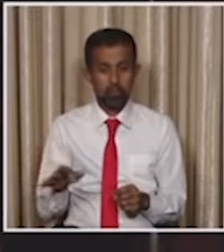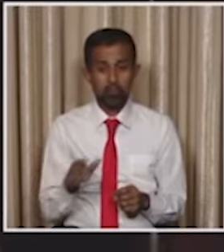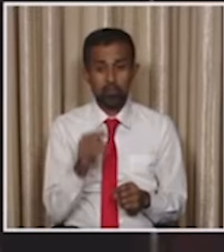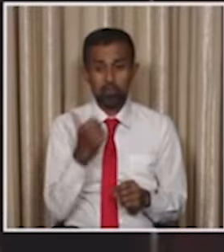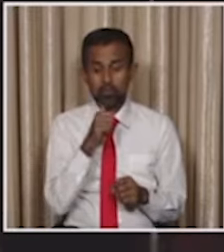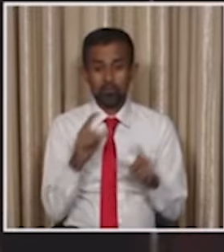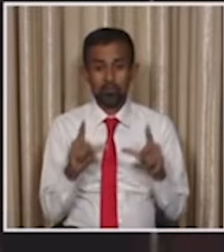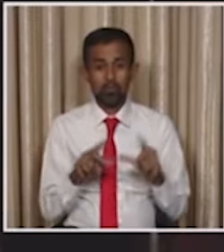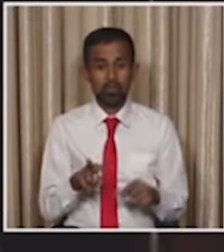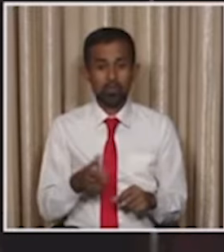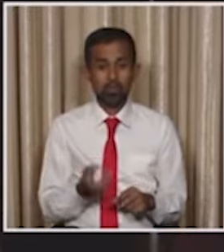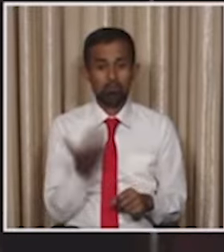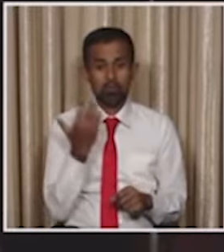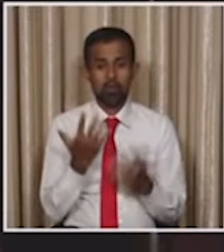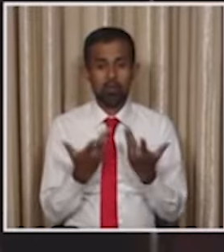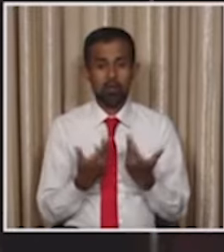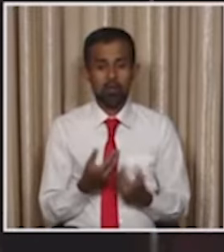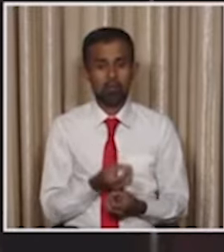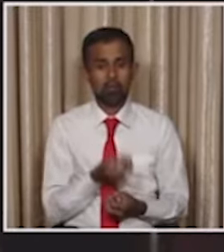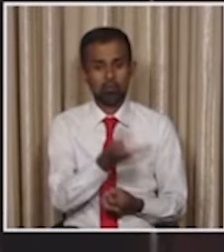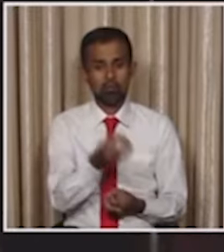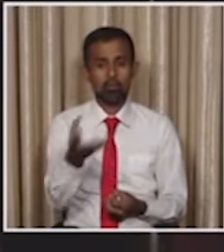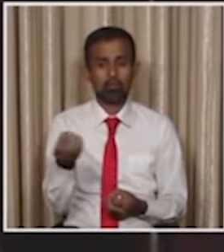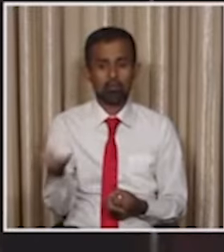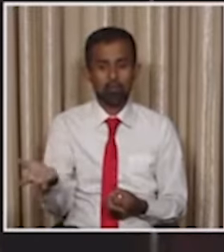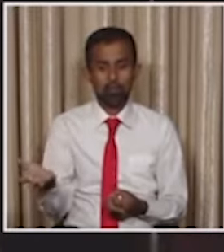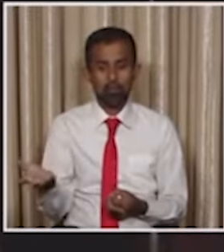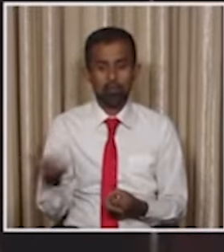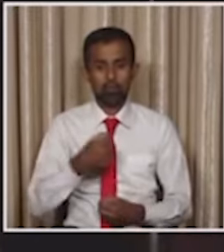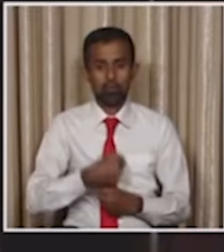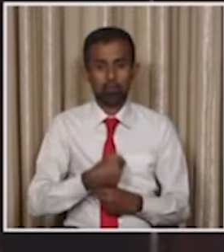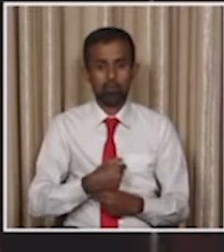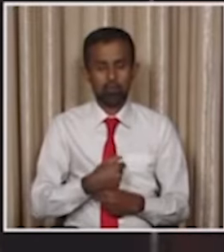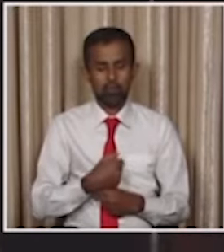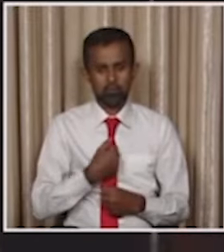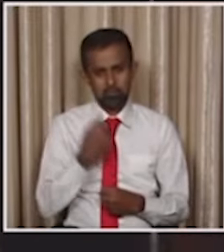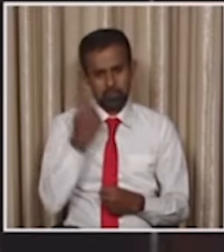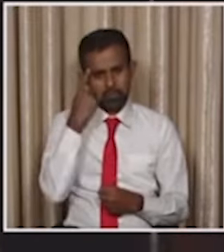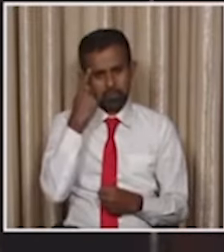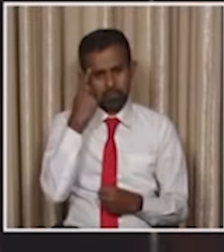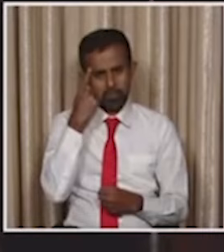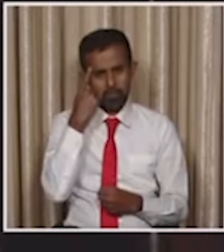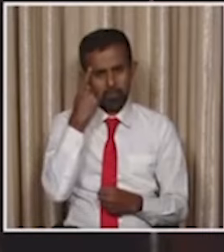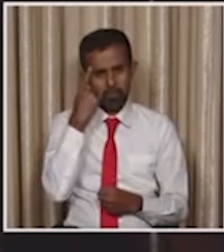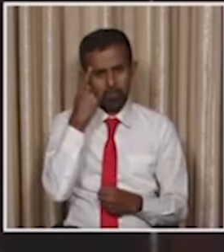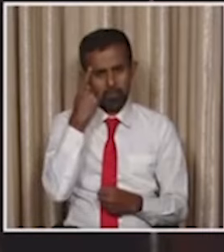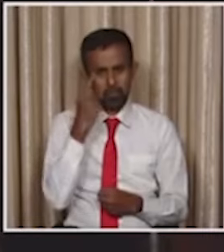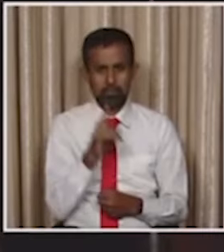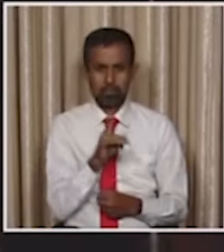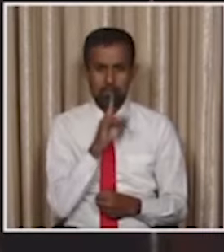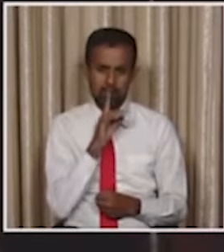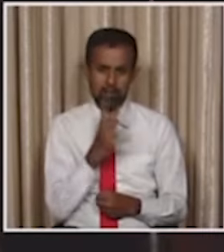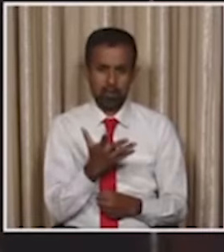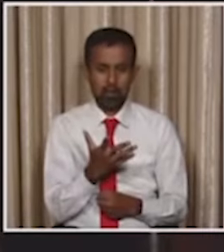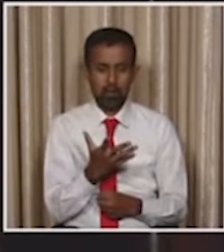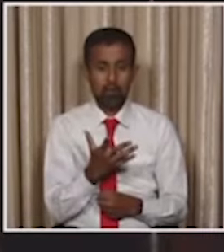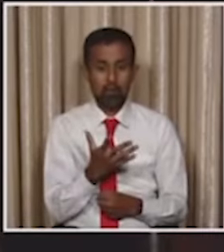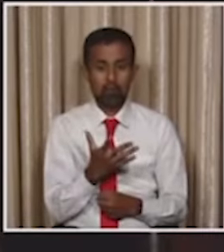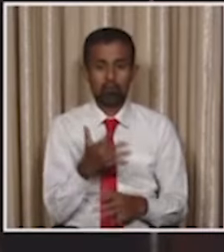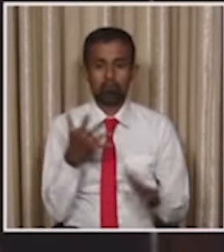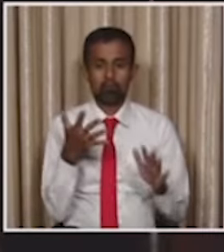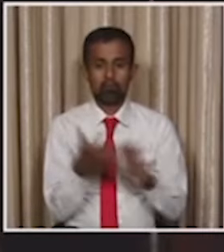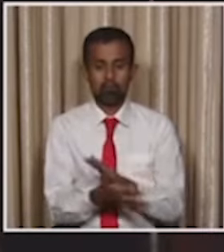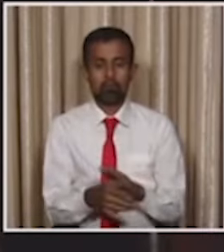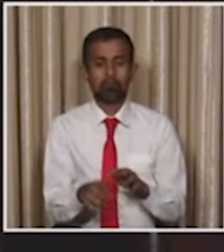බලපත්‍ර 200කට වැඩි ප්‍රමාණයක් ලබා දීම හරහා ආණ්ඩුව මම විශ්වාස කරන කරේ අතිශය නිර්ලජ්ජිත පූදු පූර්වාදර්ශයක් තමයි මේ